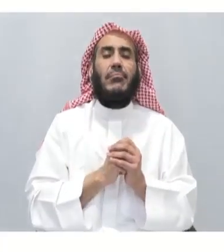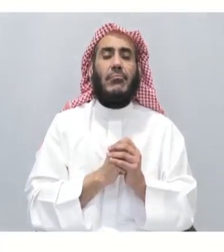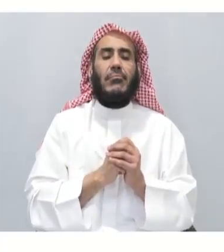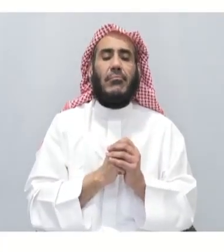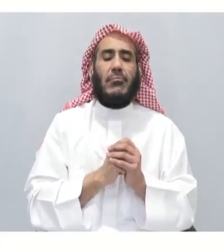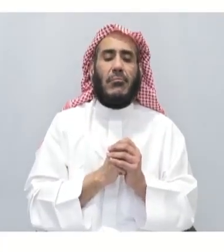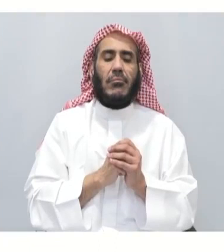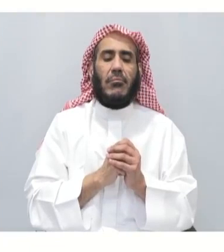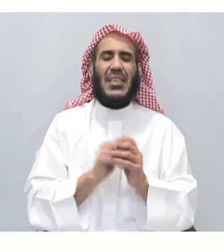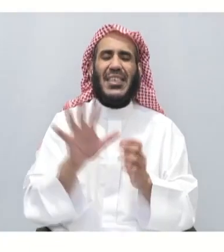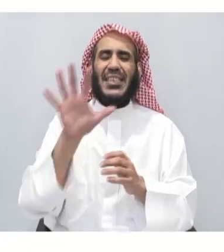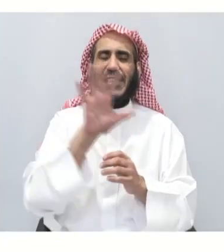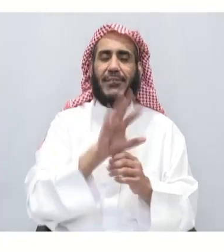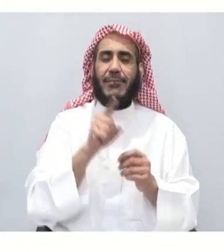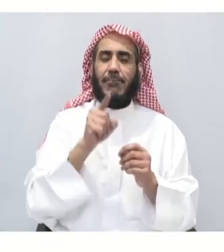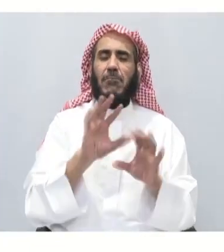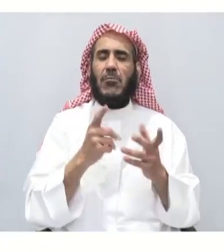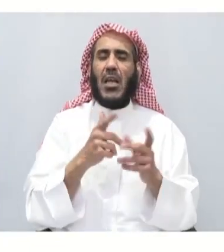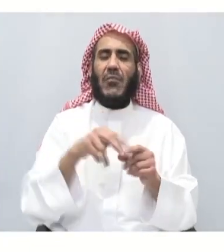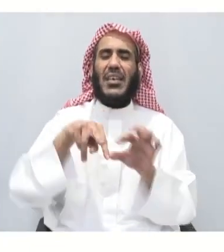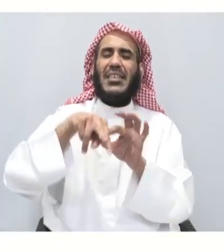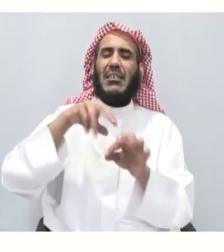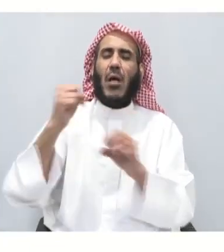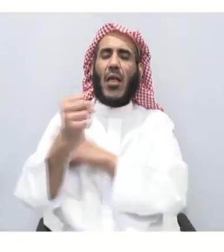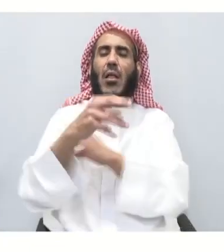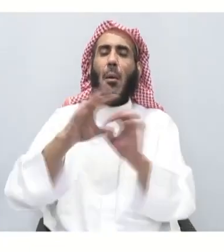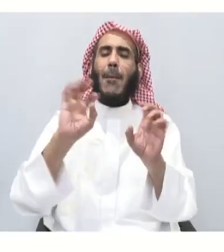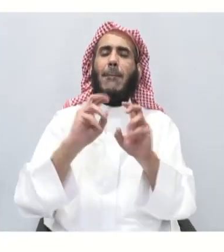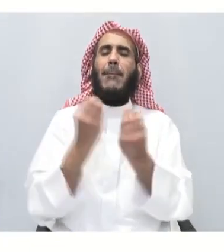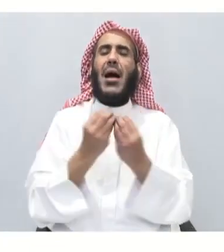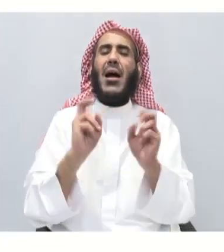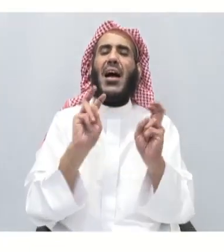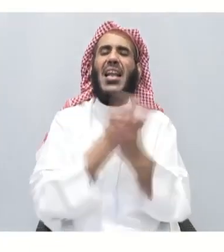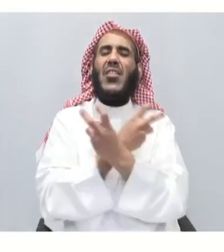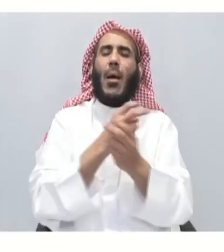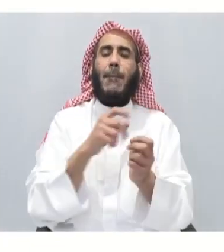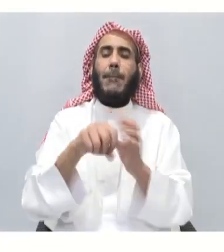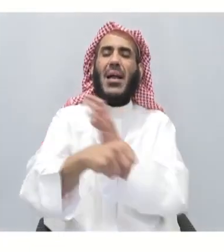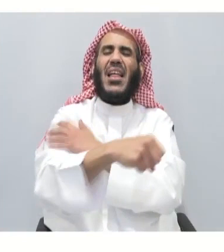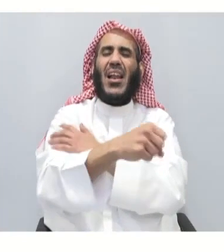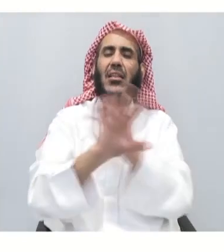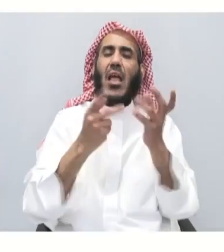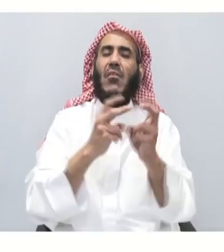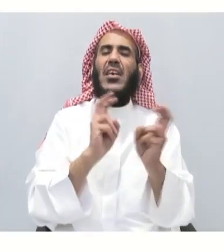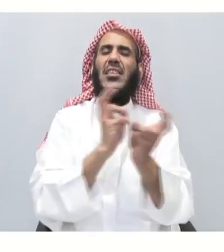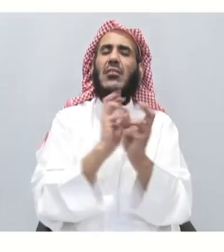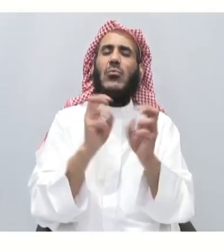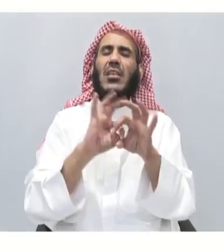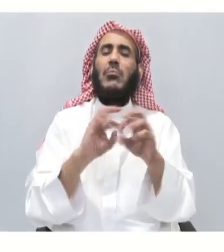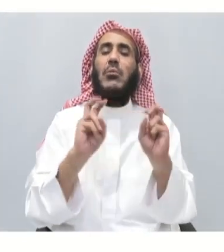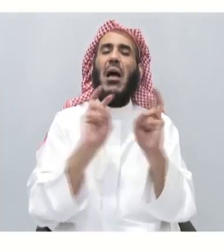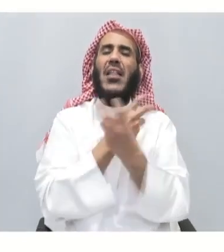مخططه صف او صفي كيف ترتبط العضلات مع العظام العضلات ترتبط مع العظام